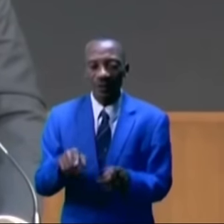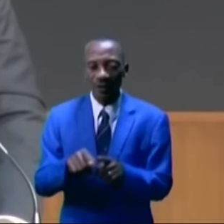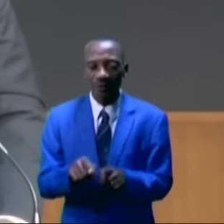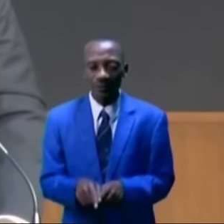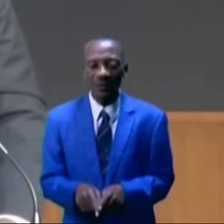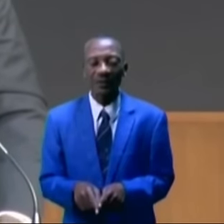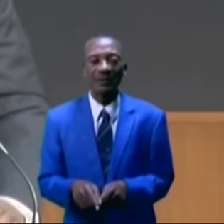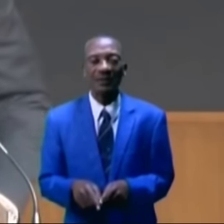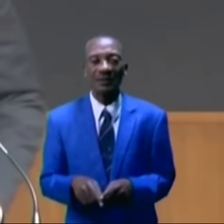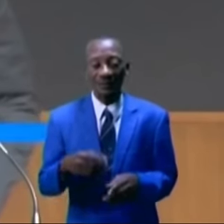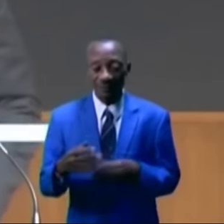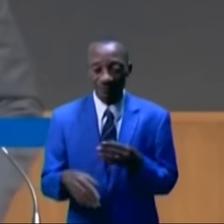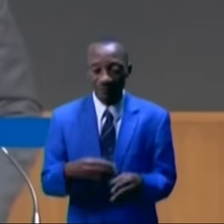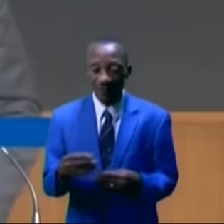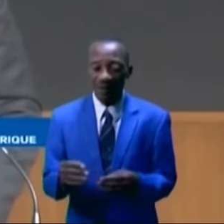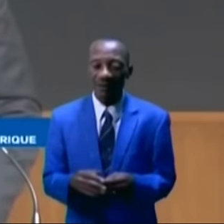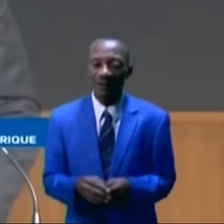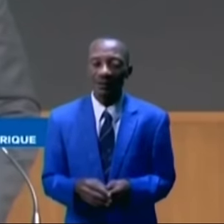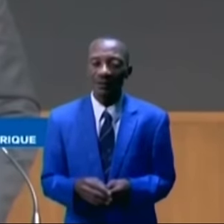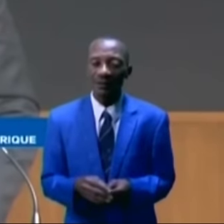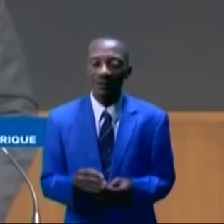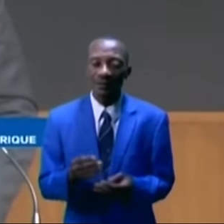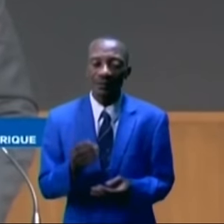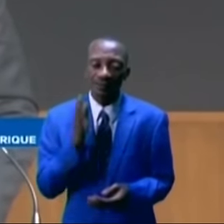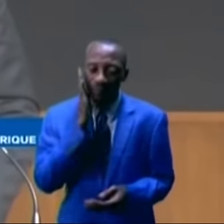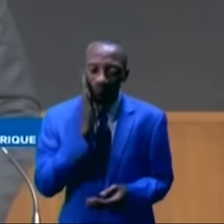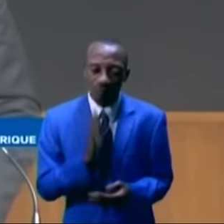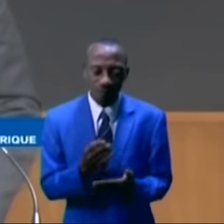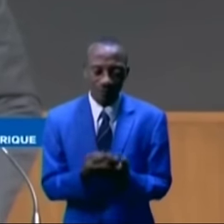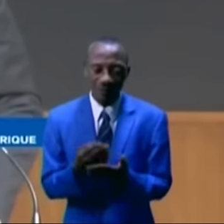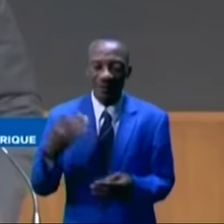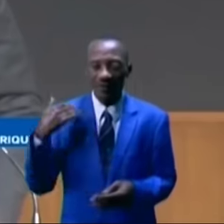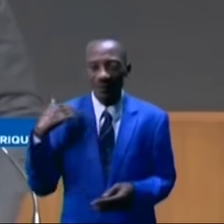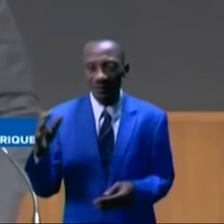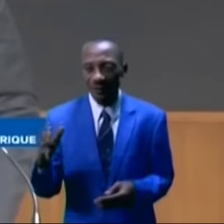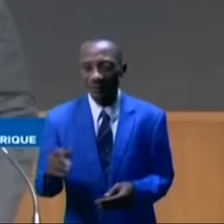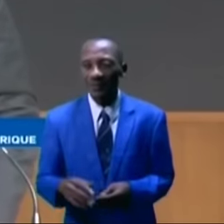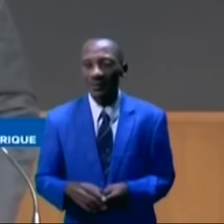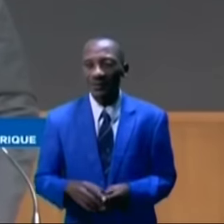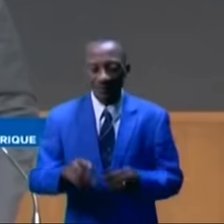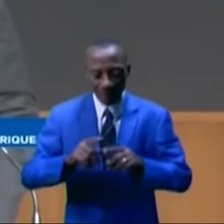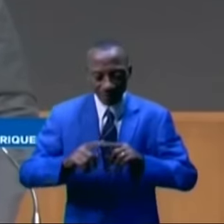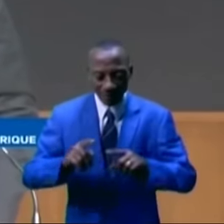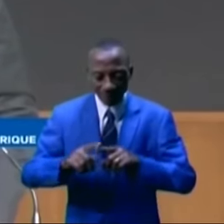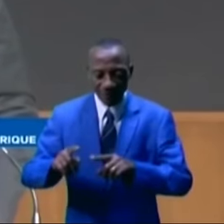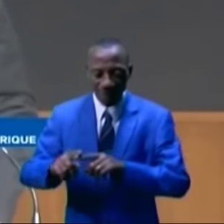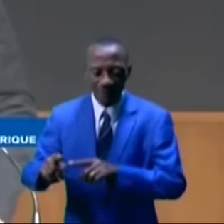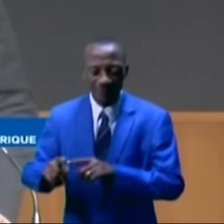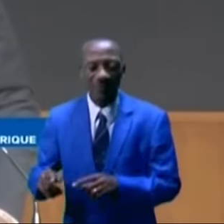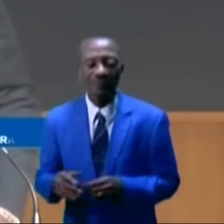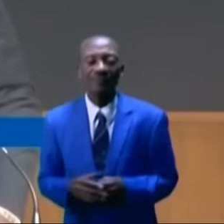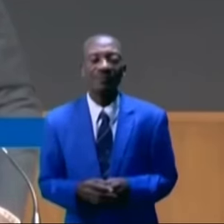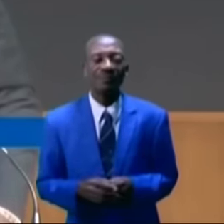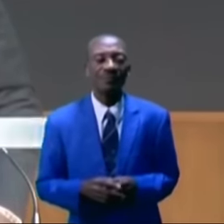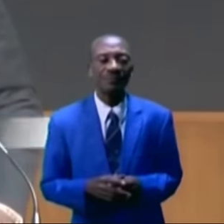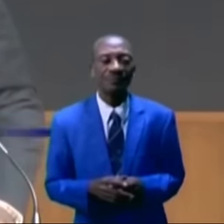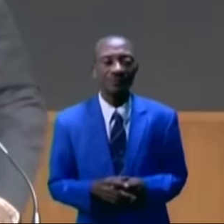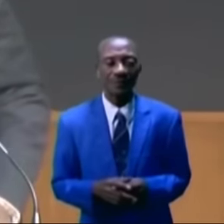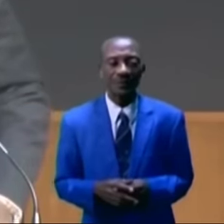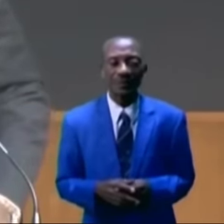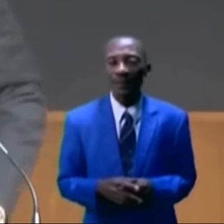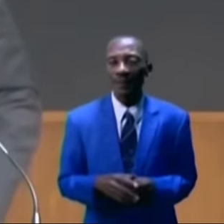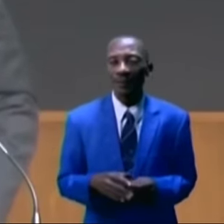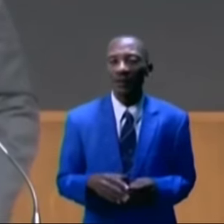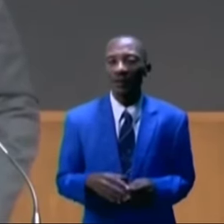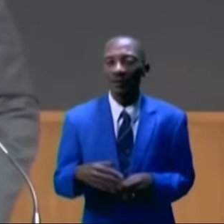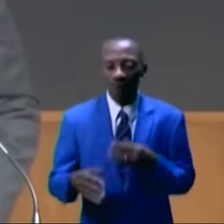l'État, celle de faire du numérique congolais un levier d'intégration, de bonne gouvernance, de croissance